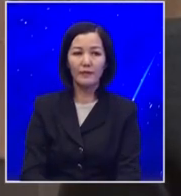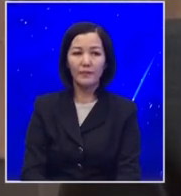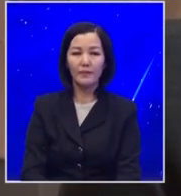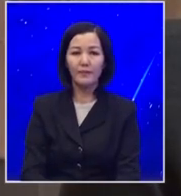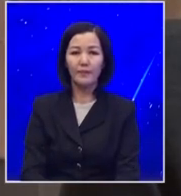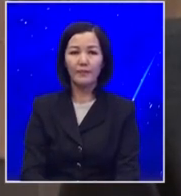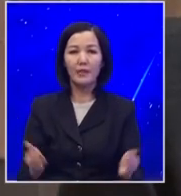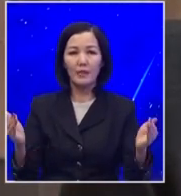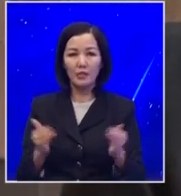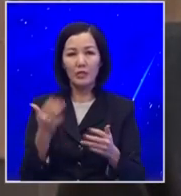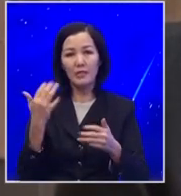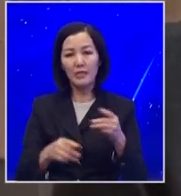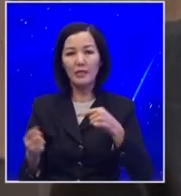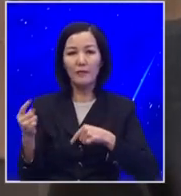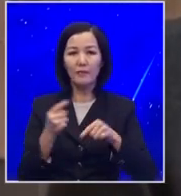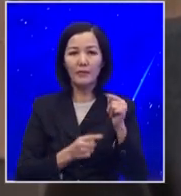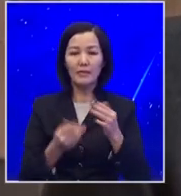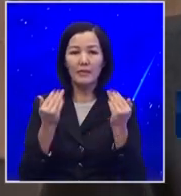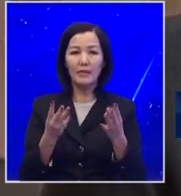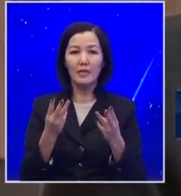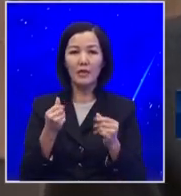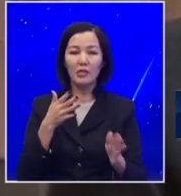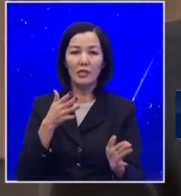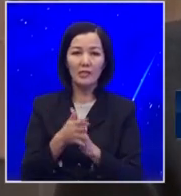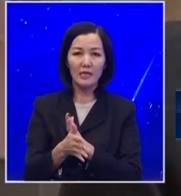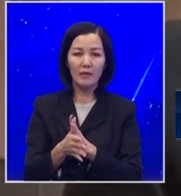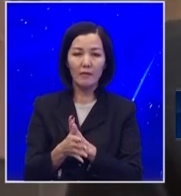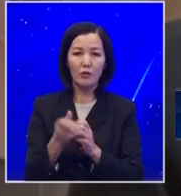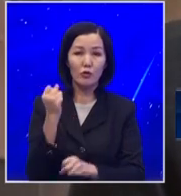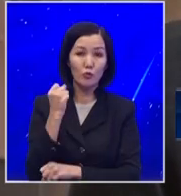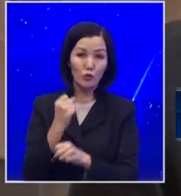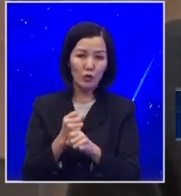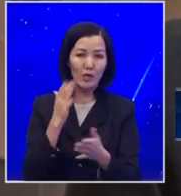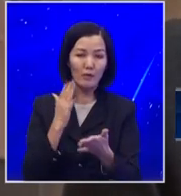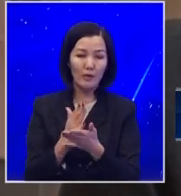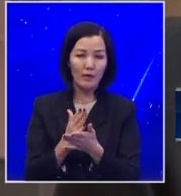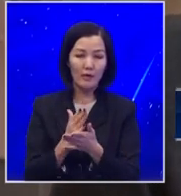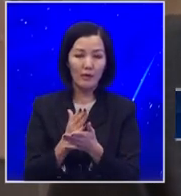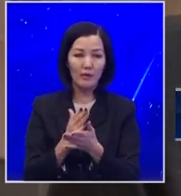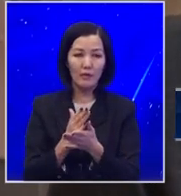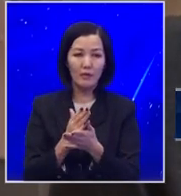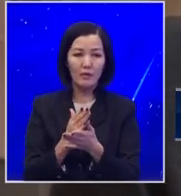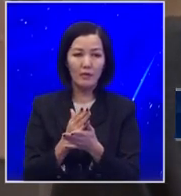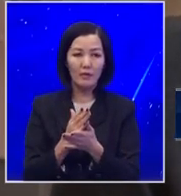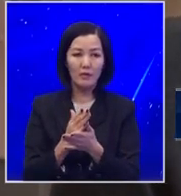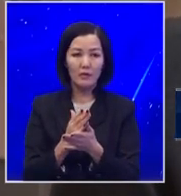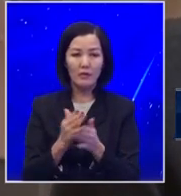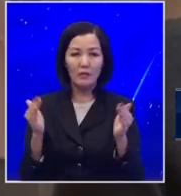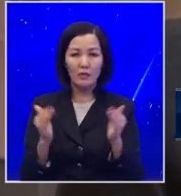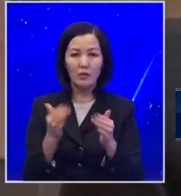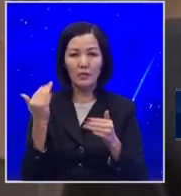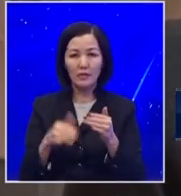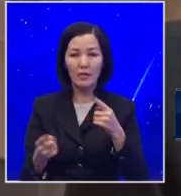орта бизнестер қаржылық зардап шегіп жатыр. Оның ішінде жұмысшылары бар. Сол бойынша мынау кіші орта